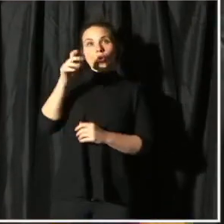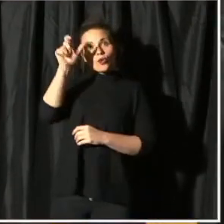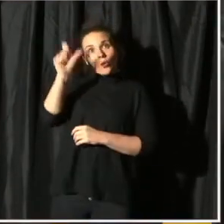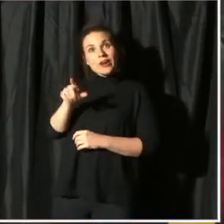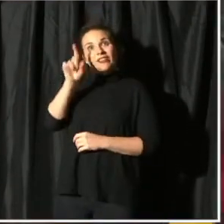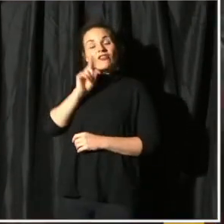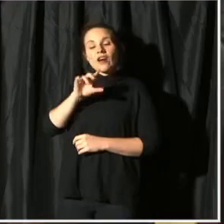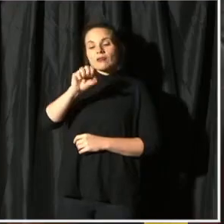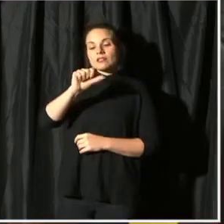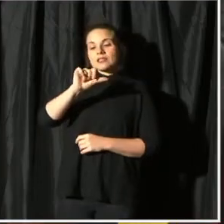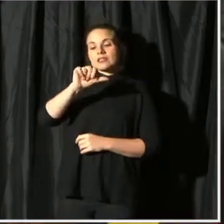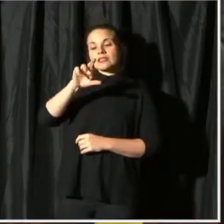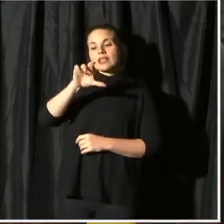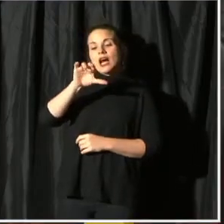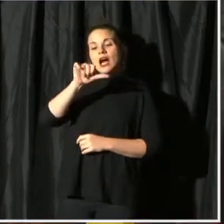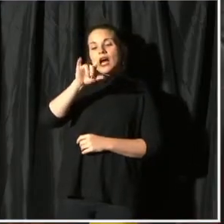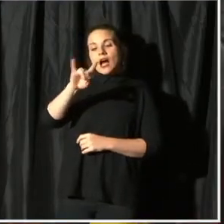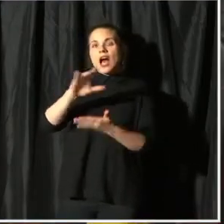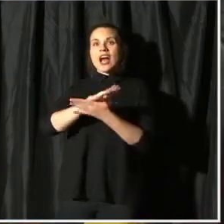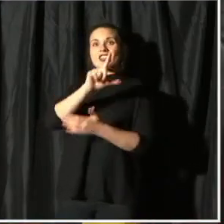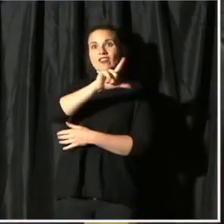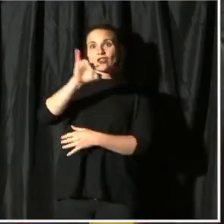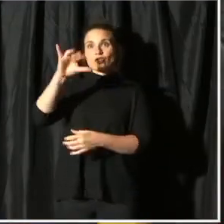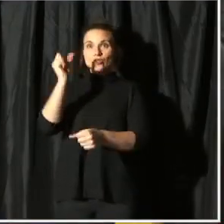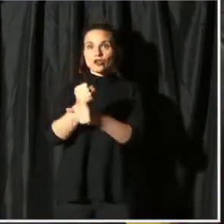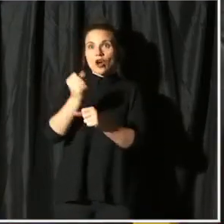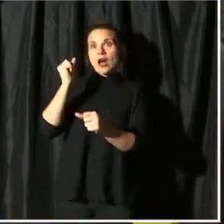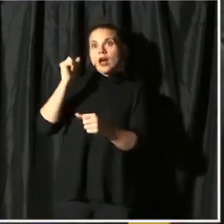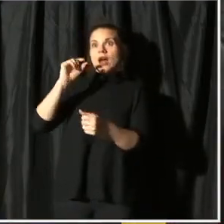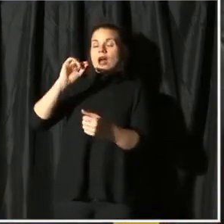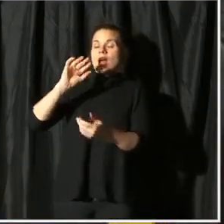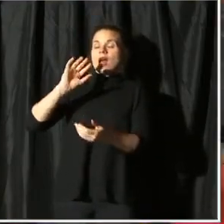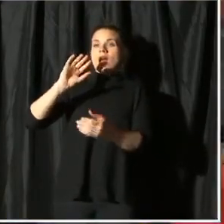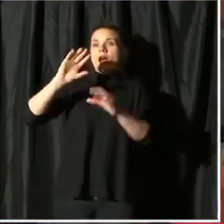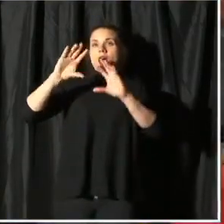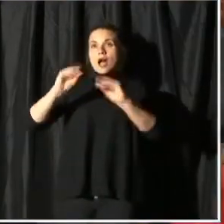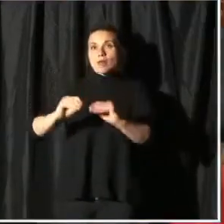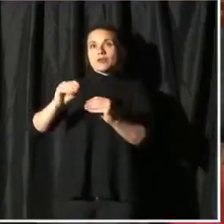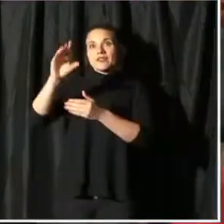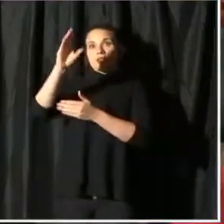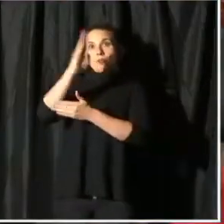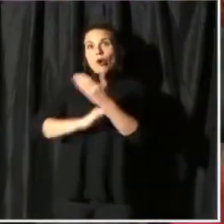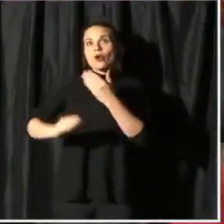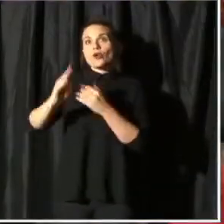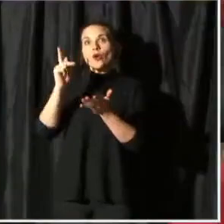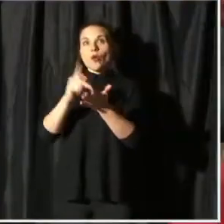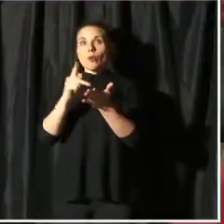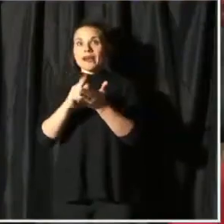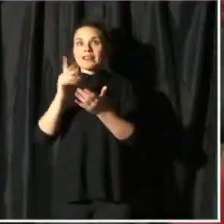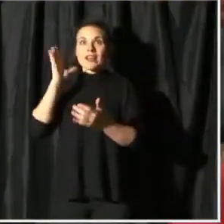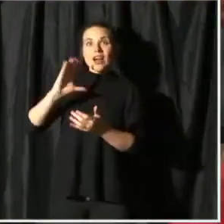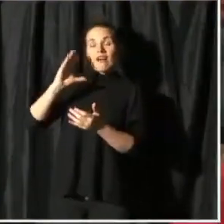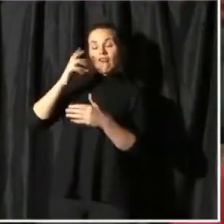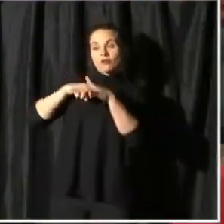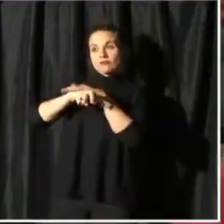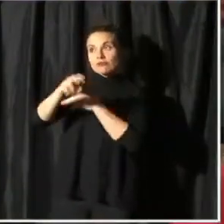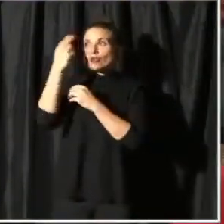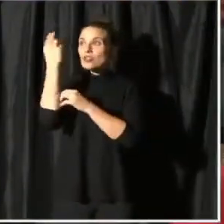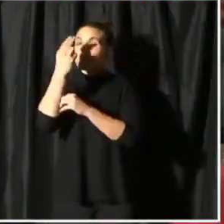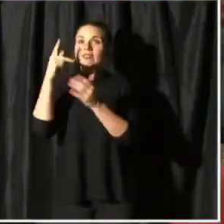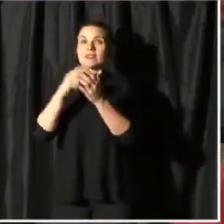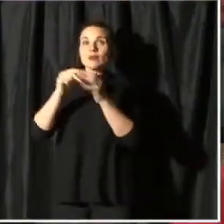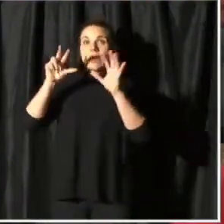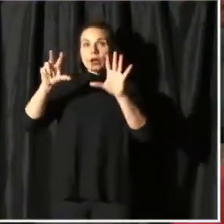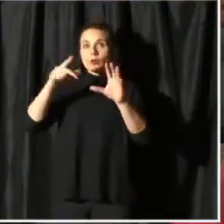habitant de gennevilliers ancienne étudiante à paris huit endroits qui a arrêté ses études parce qu'elle n'avait pas enchaîné